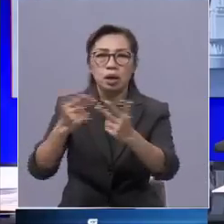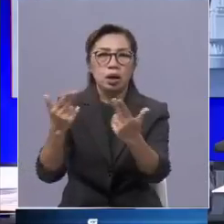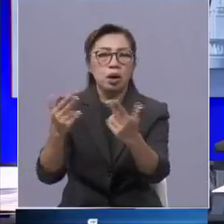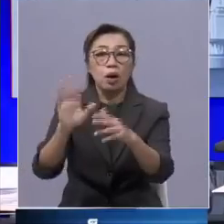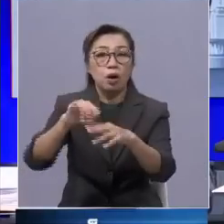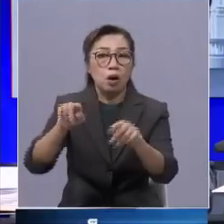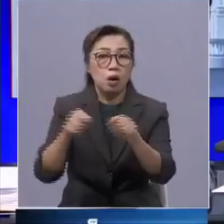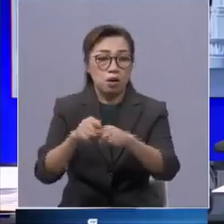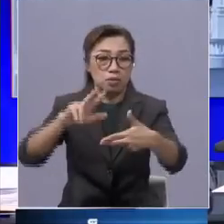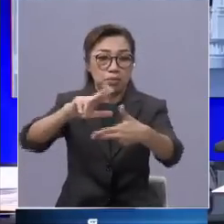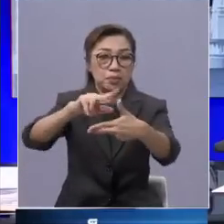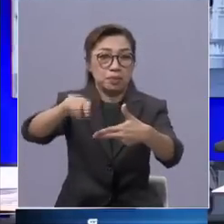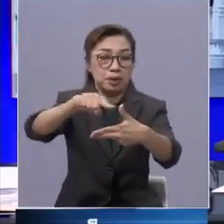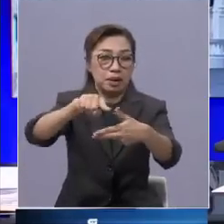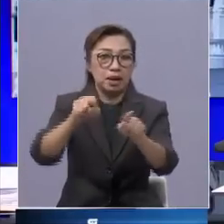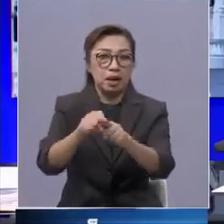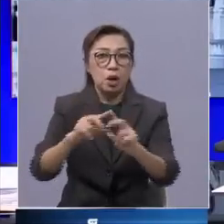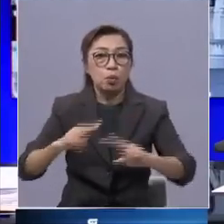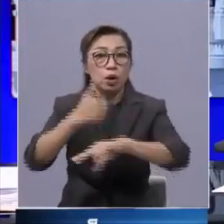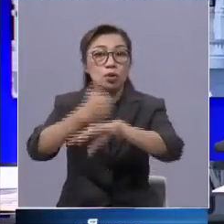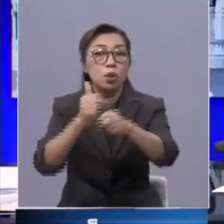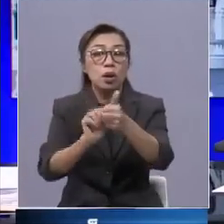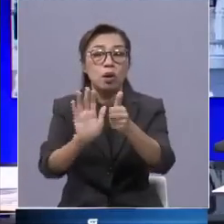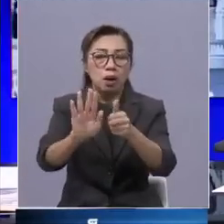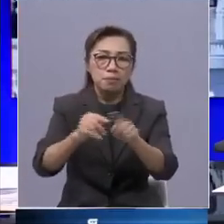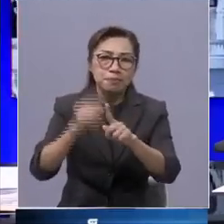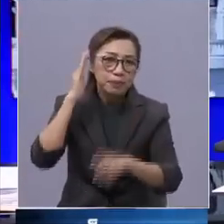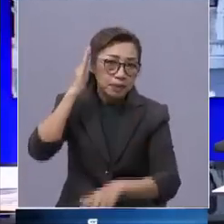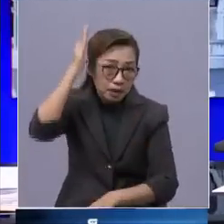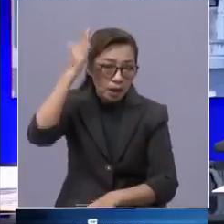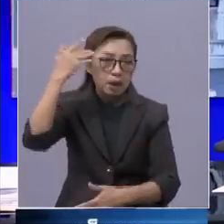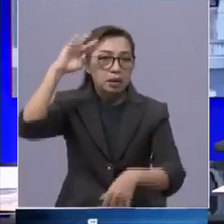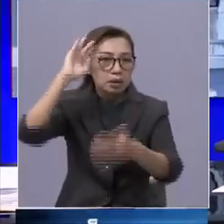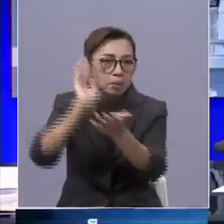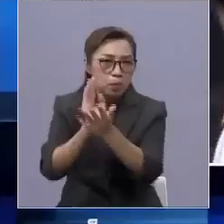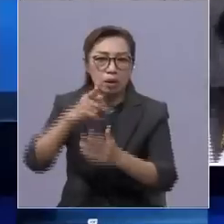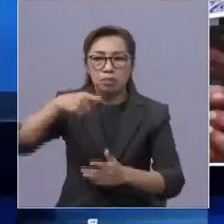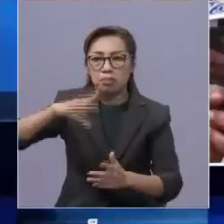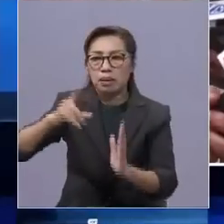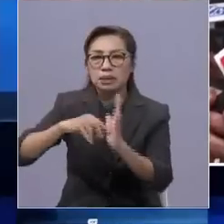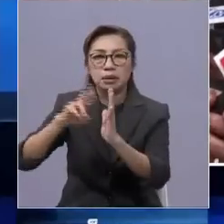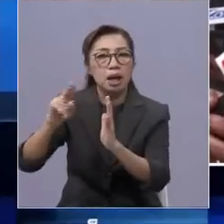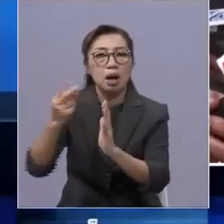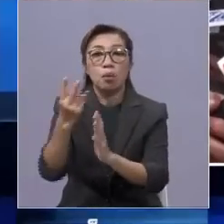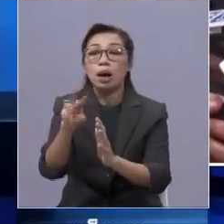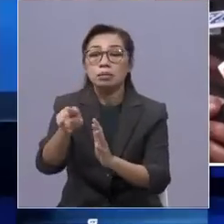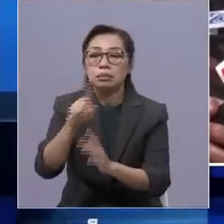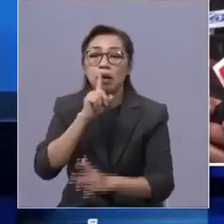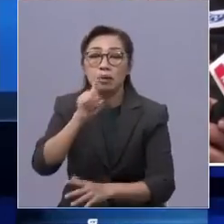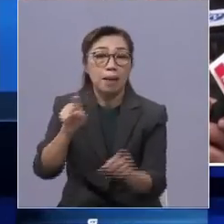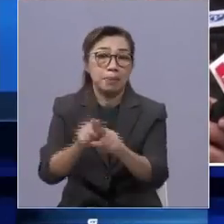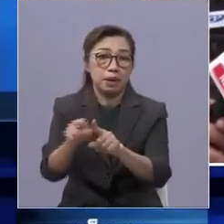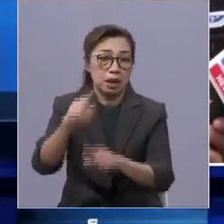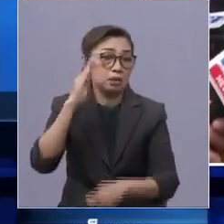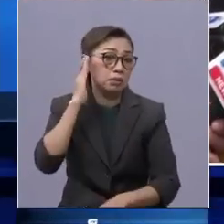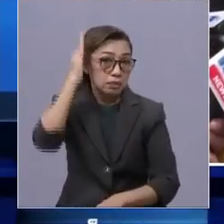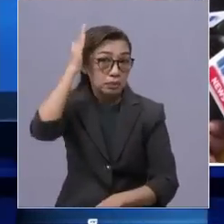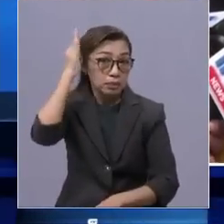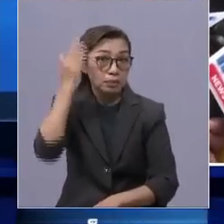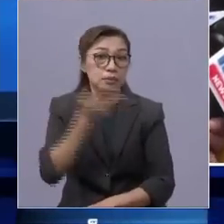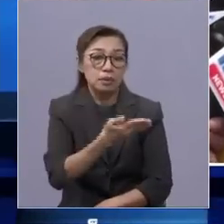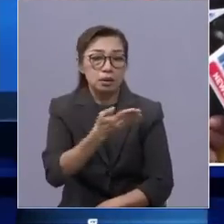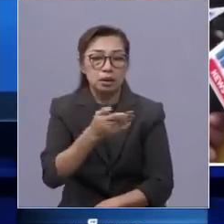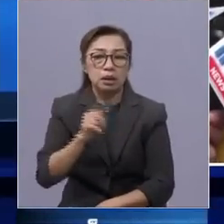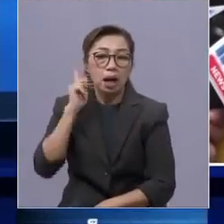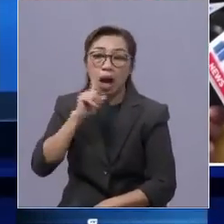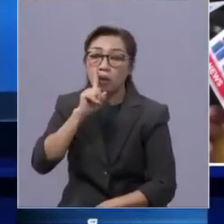ฐนะครับไม่ว่าจะเป็นร้อยเอกธรรมนัสพรหมเผ่าหรือแม้แต่พลตำรวจเอกพัชรวาทเองก็ตามก็ถูกถามประเด็นนี้ด้วยเหมือนกันนะครับอย่างตัวของผู้กองธรรมนัสเองเนี่ยถ